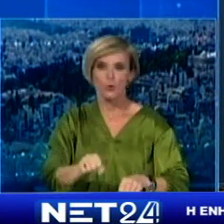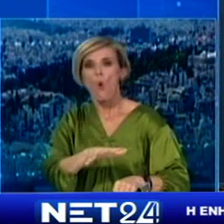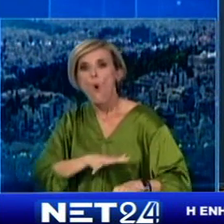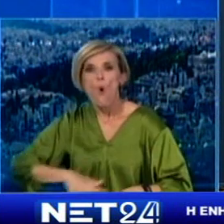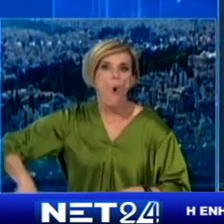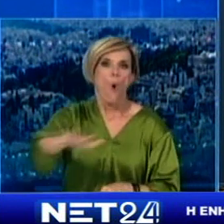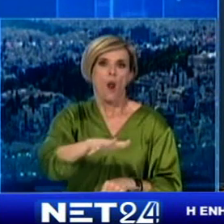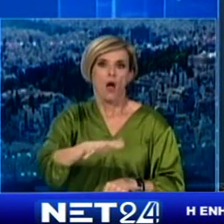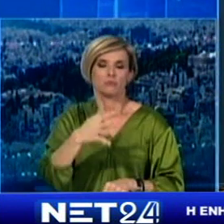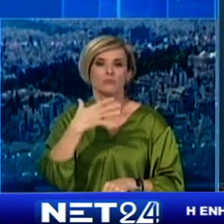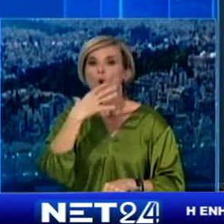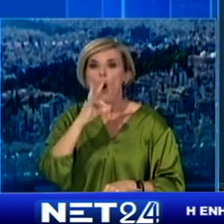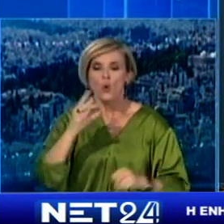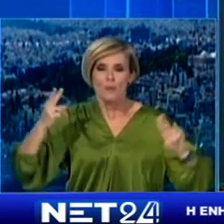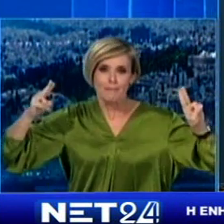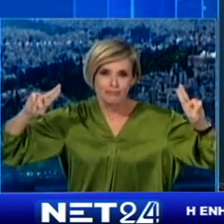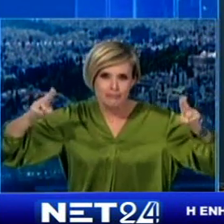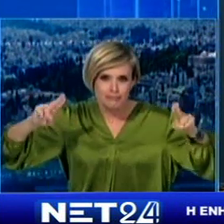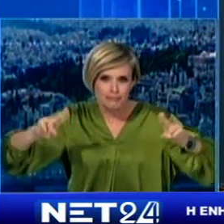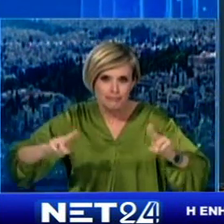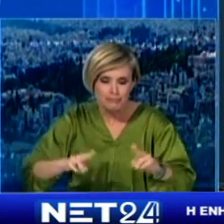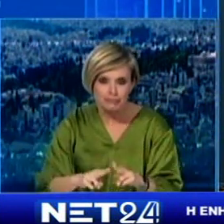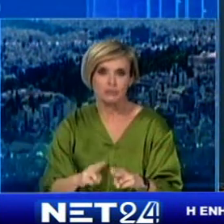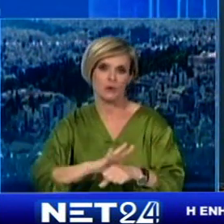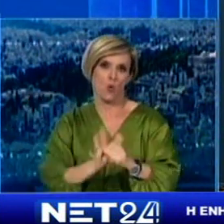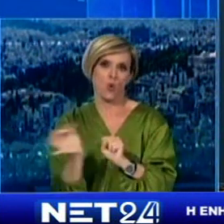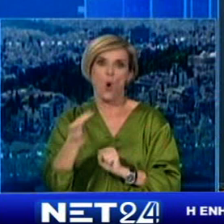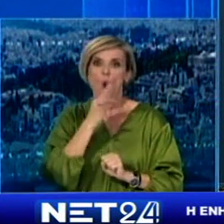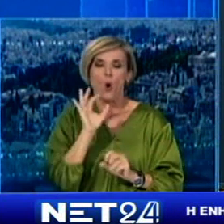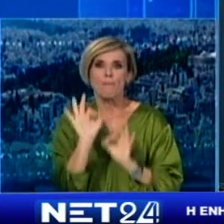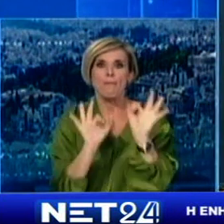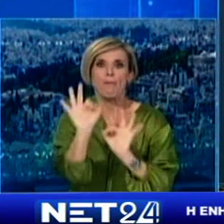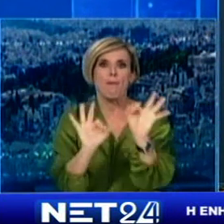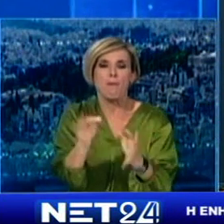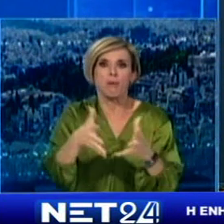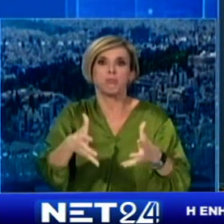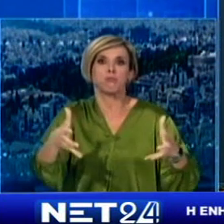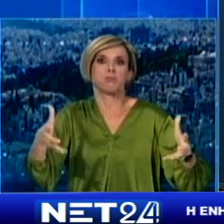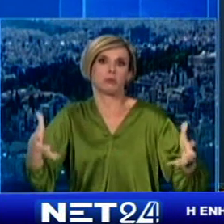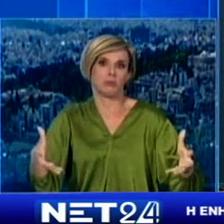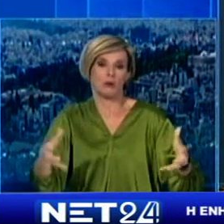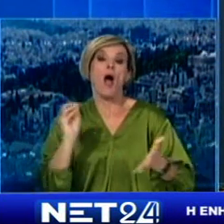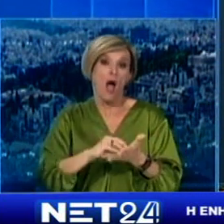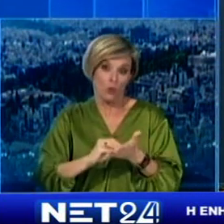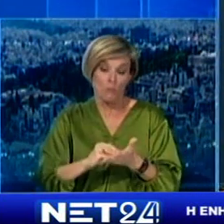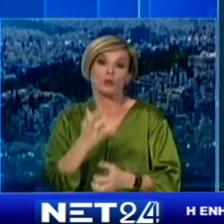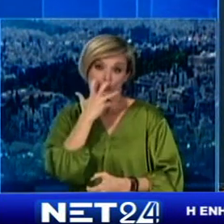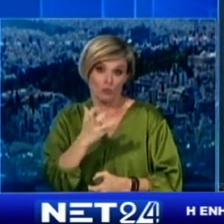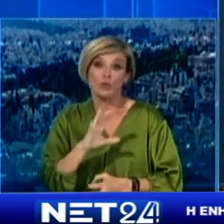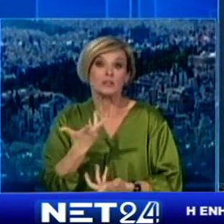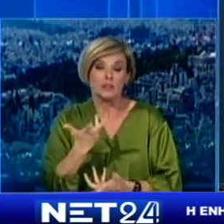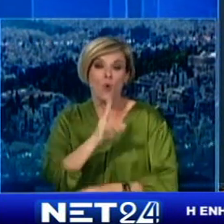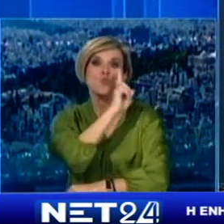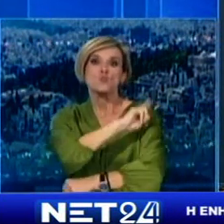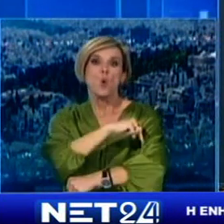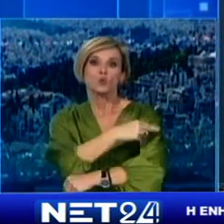lockdown για να περιορίσουν δραστικά την ταχύτητα μετάδοσης του ιού και να μειώσουν την επίδραση στο δημόσιο σύστημα υγείας. Σε